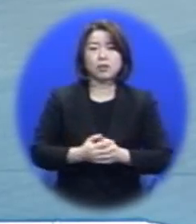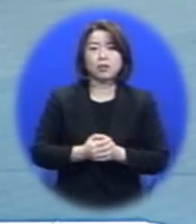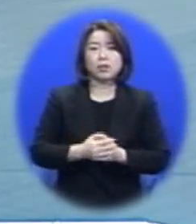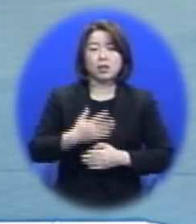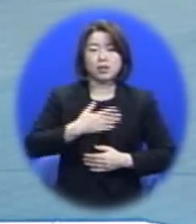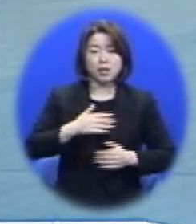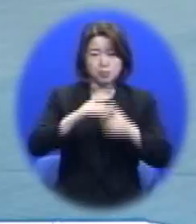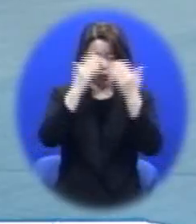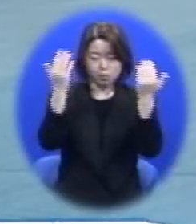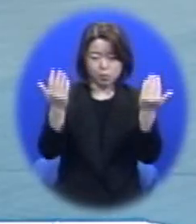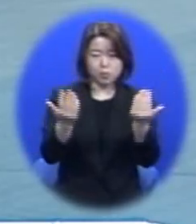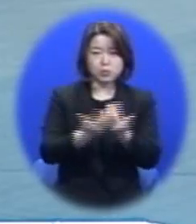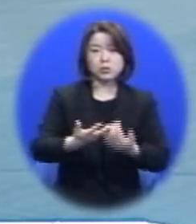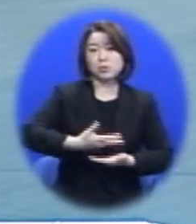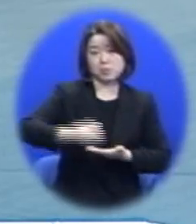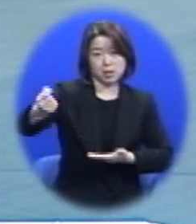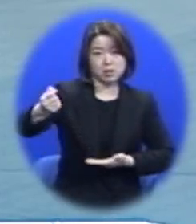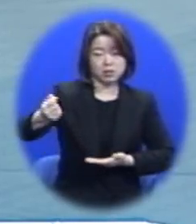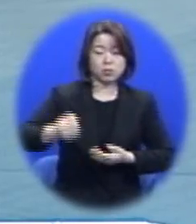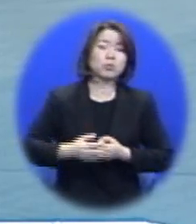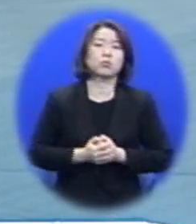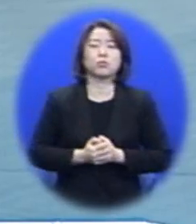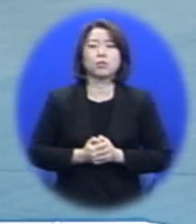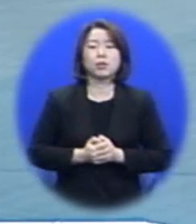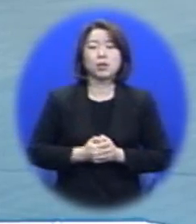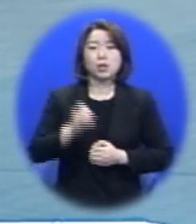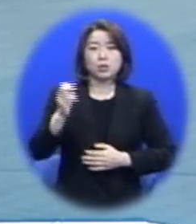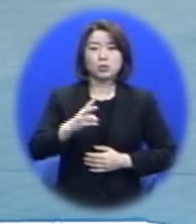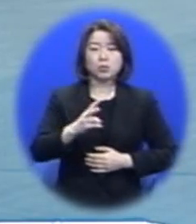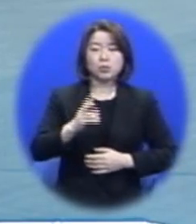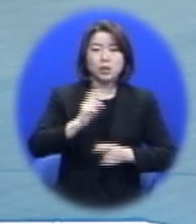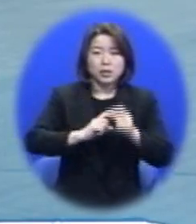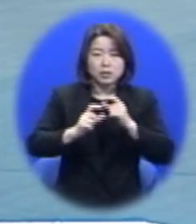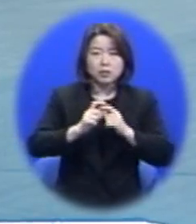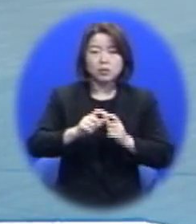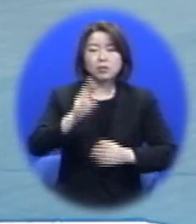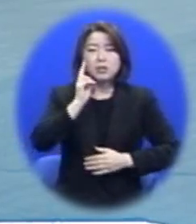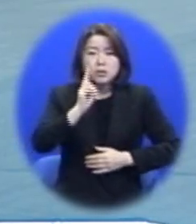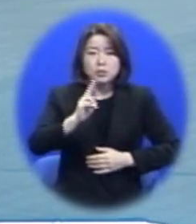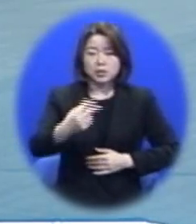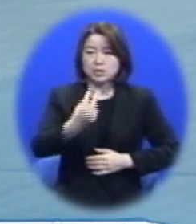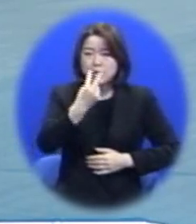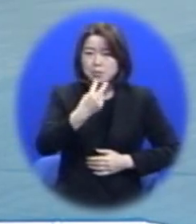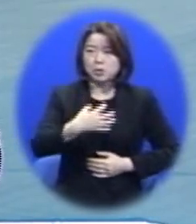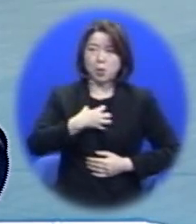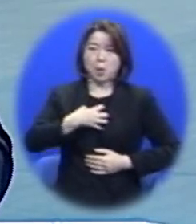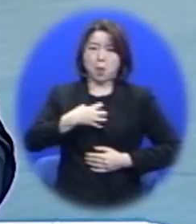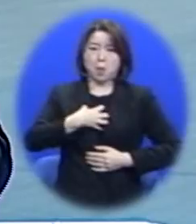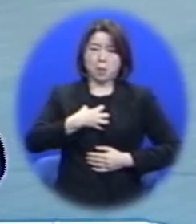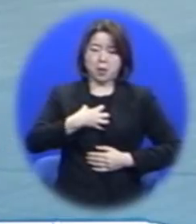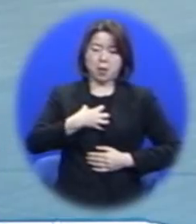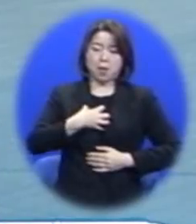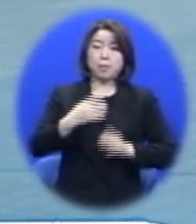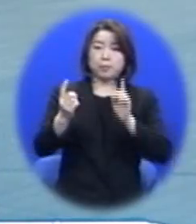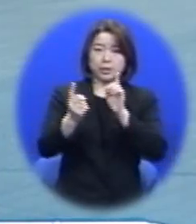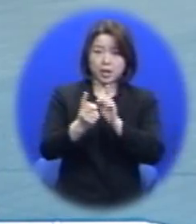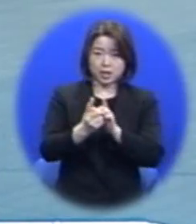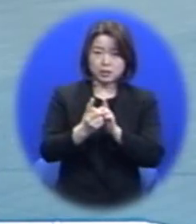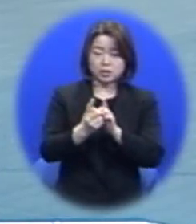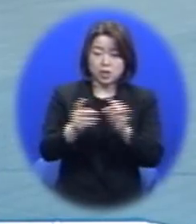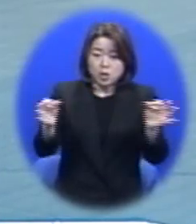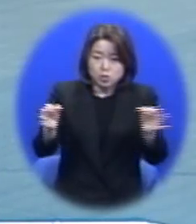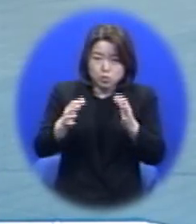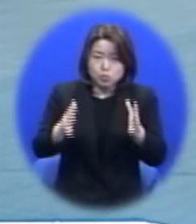내 모든 것을 다 빼앗아가고 그리고 심지어 생명까지도 위협을 당하는 그런 순간이 만약에